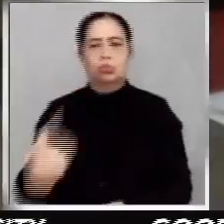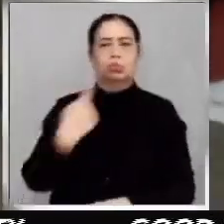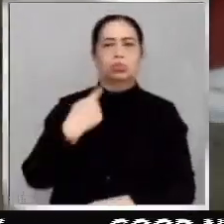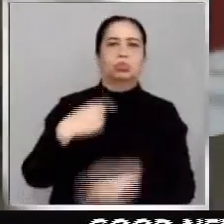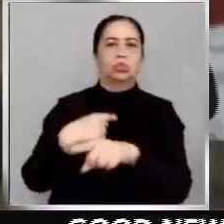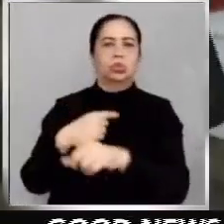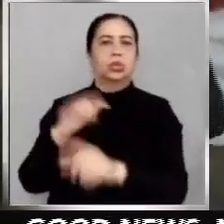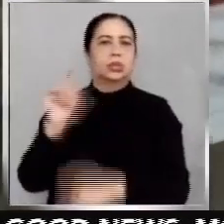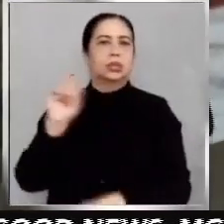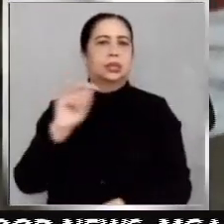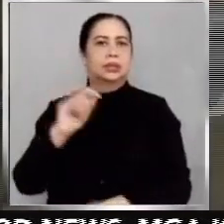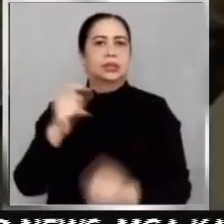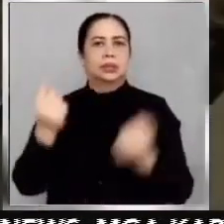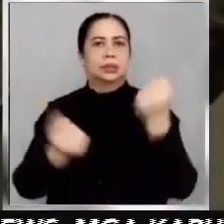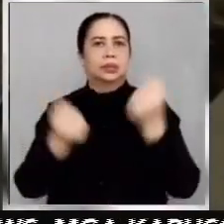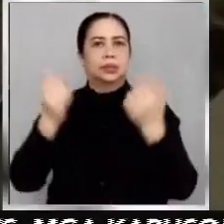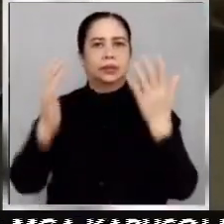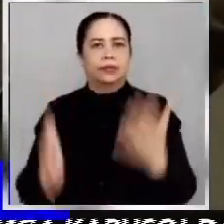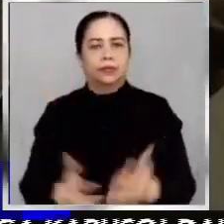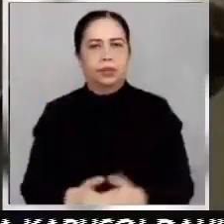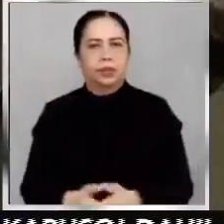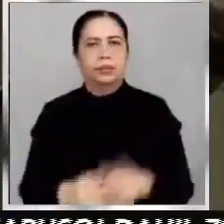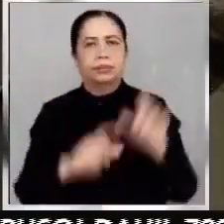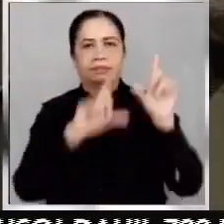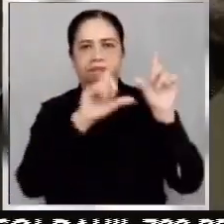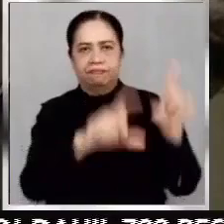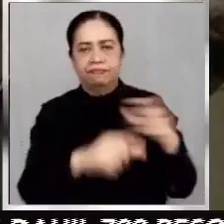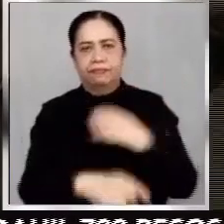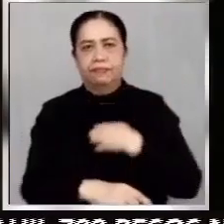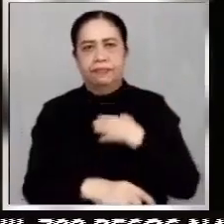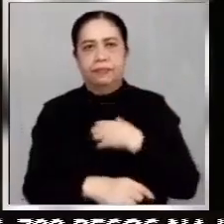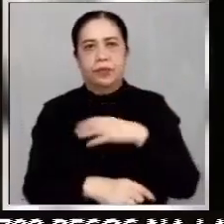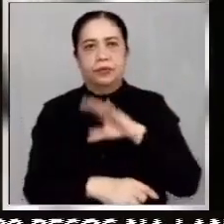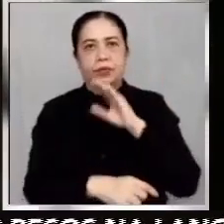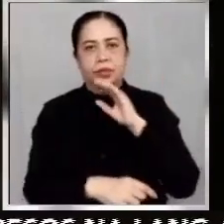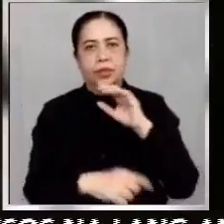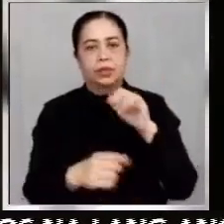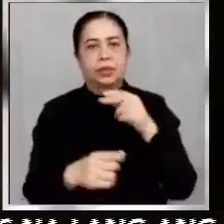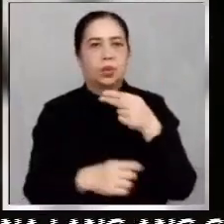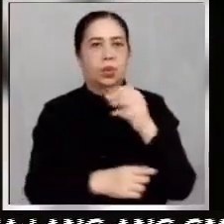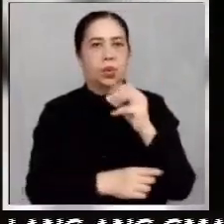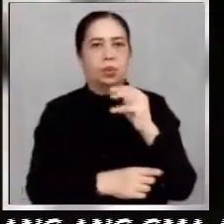ng taxi driver. Mahaharap siya sa reklamong frustrated homicide.